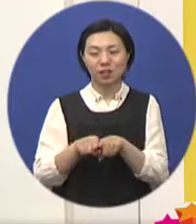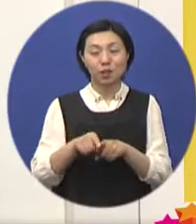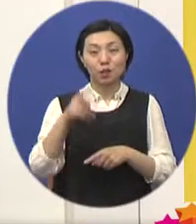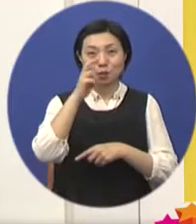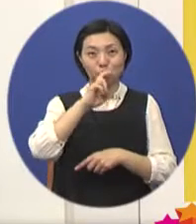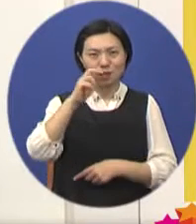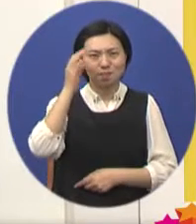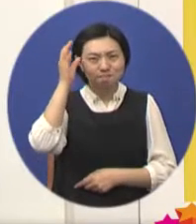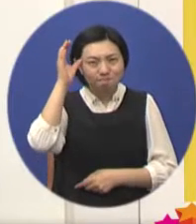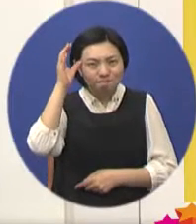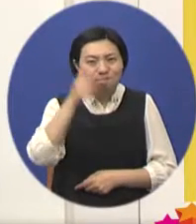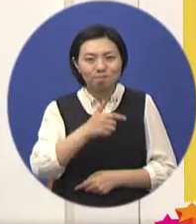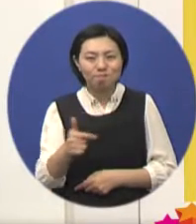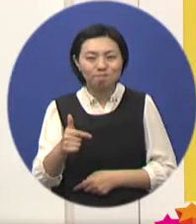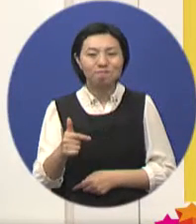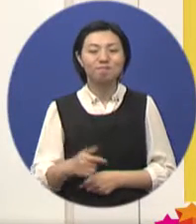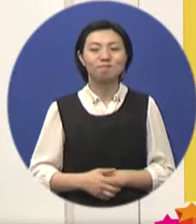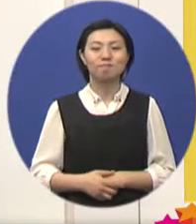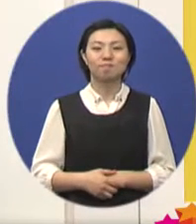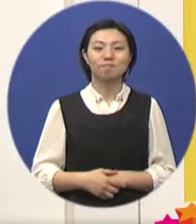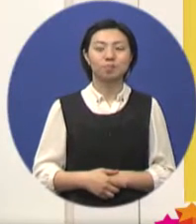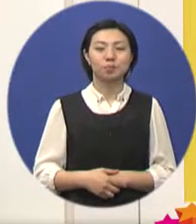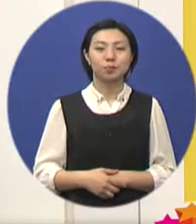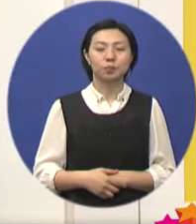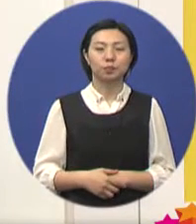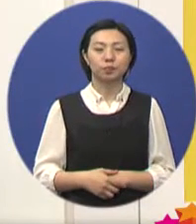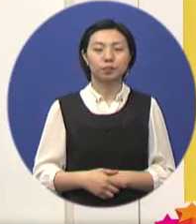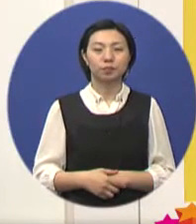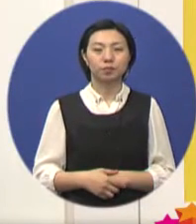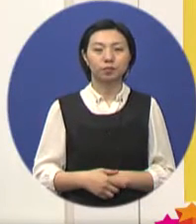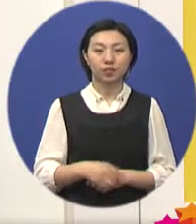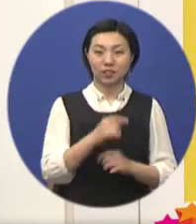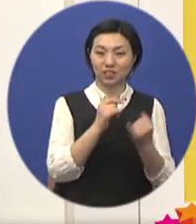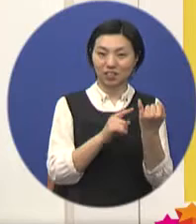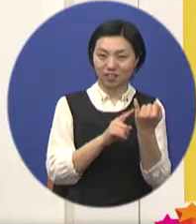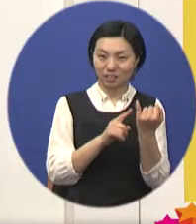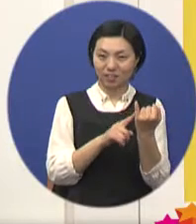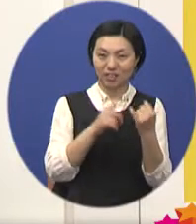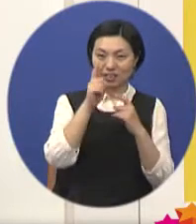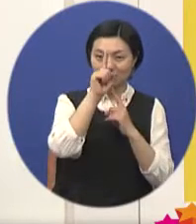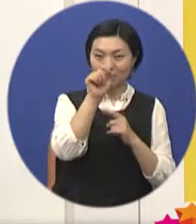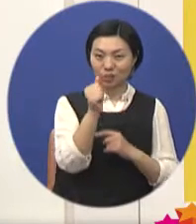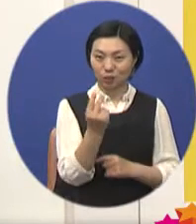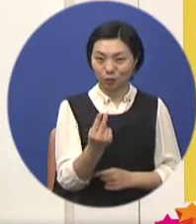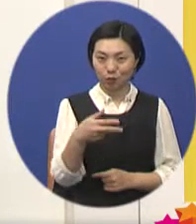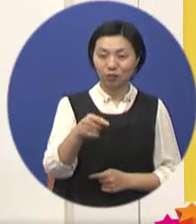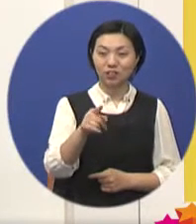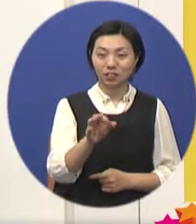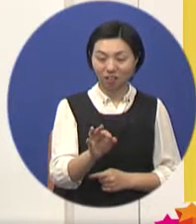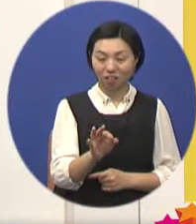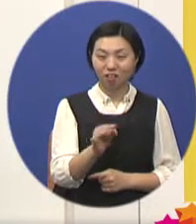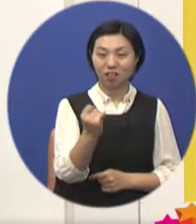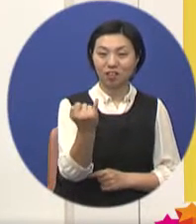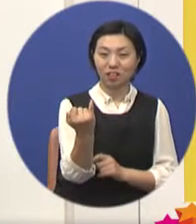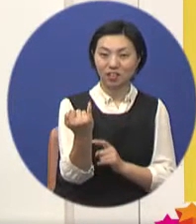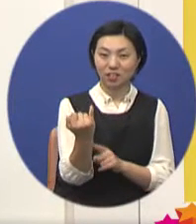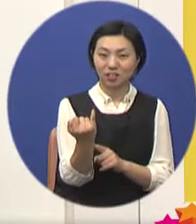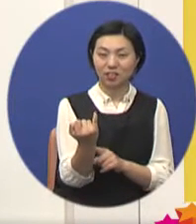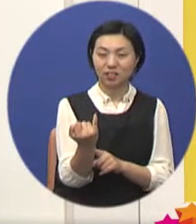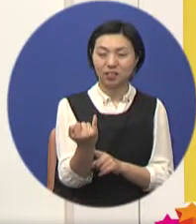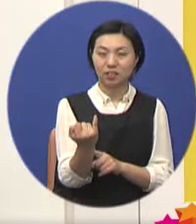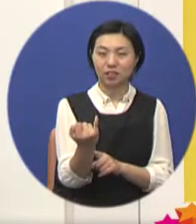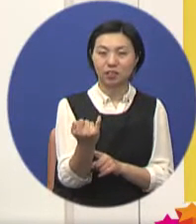노래 네. 잘 불러주시고요. 이효정, 네. 이효정 가수님은 내가 하면